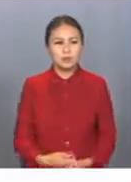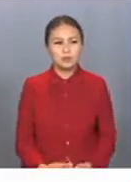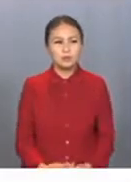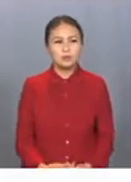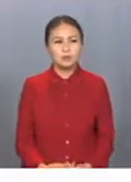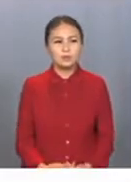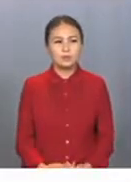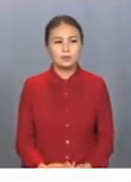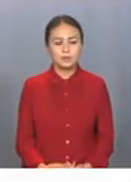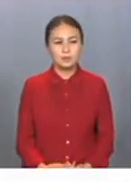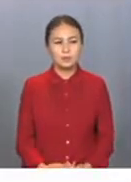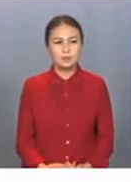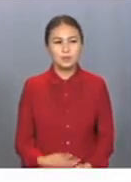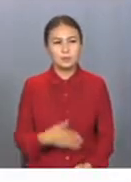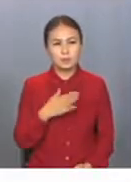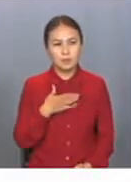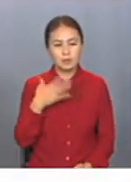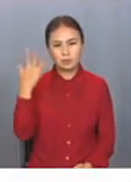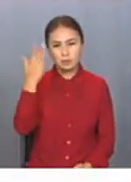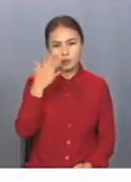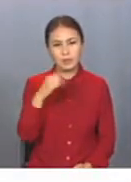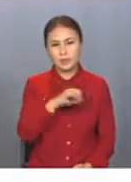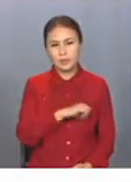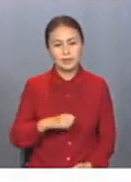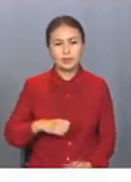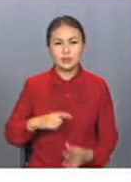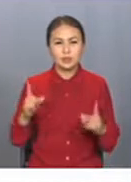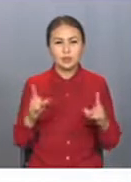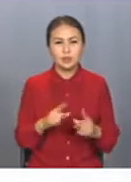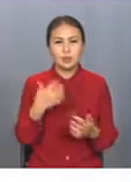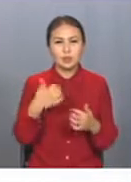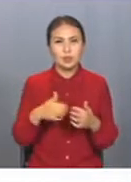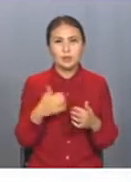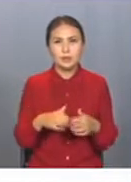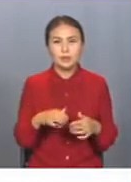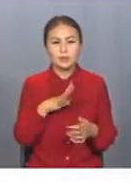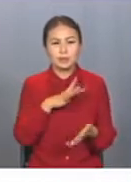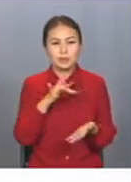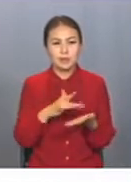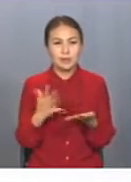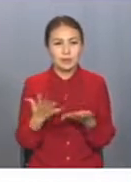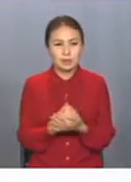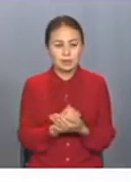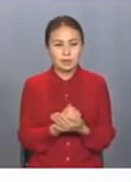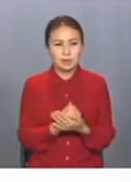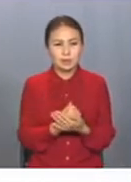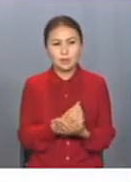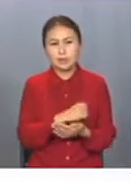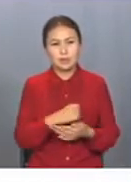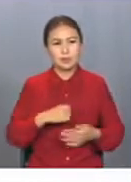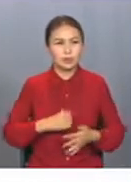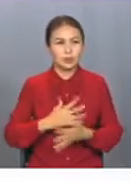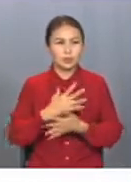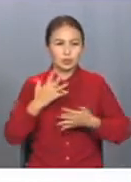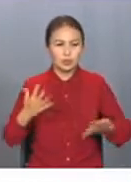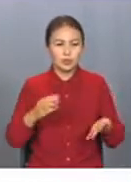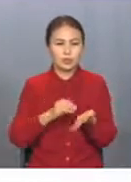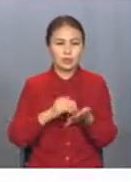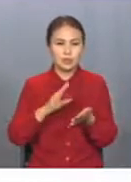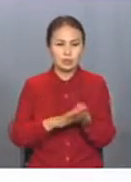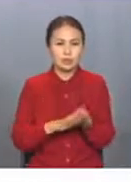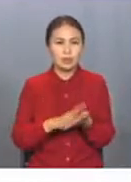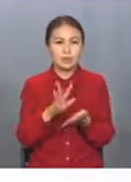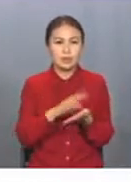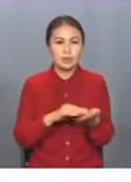Яғни біздің мақсатымыз ең кіші ортақ еселік тапқан кезде мына ең үлкен санның ішіндегі қайталанып